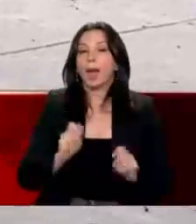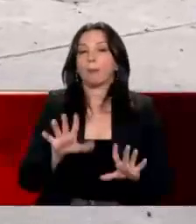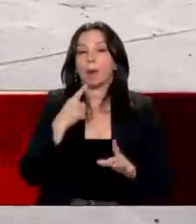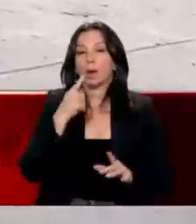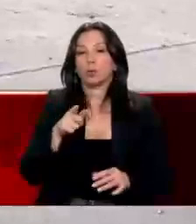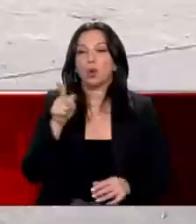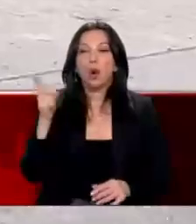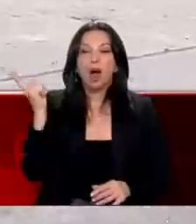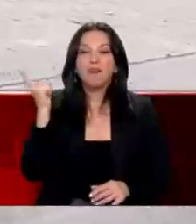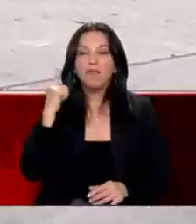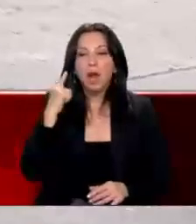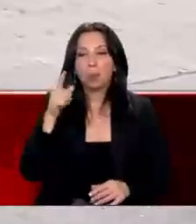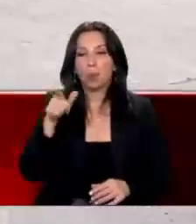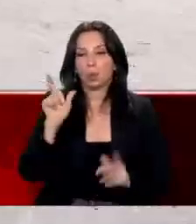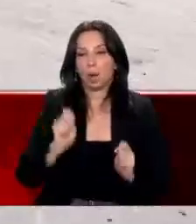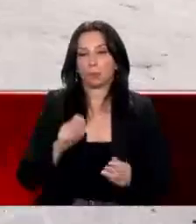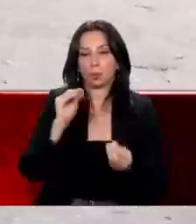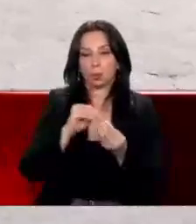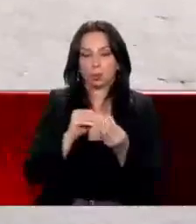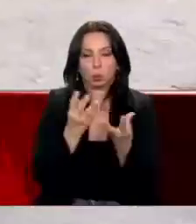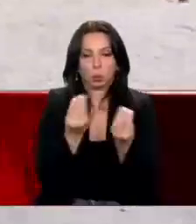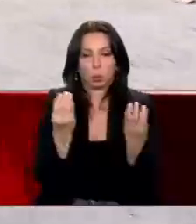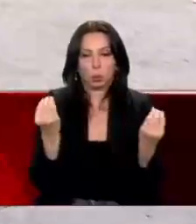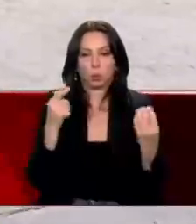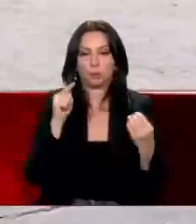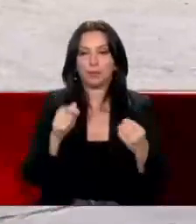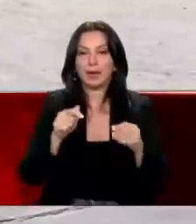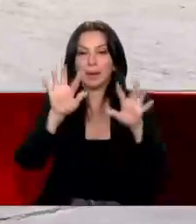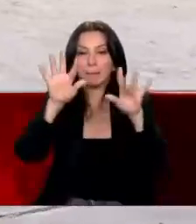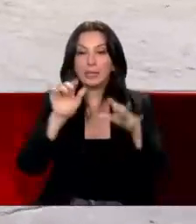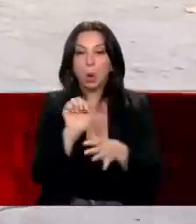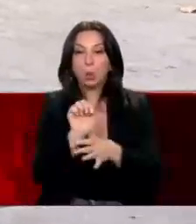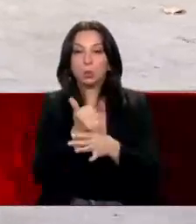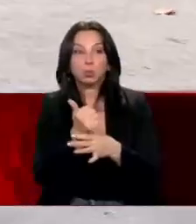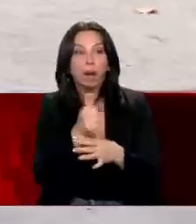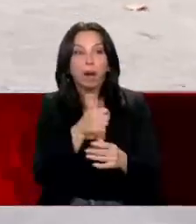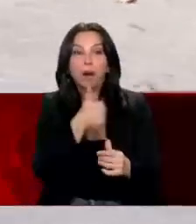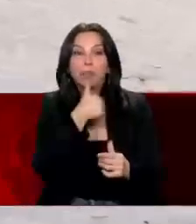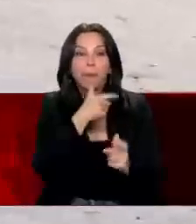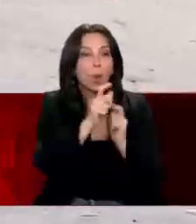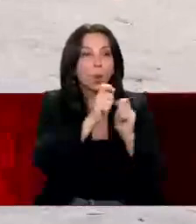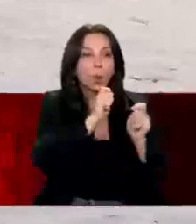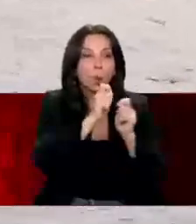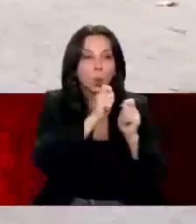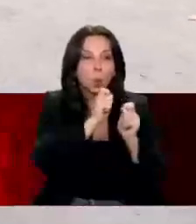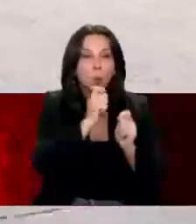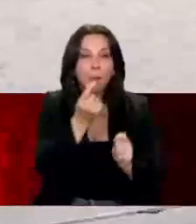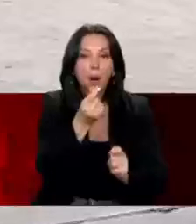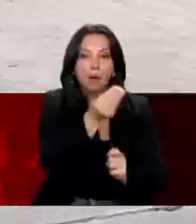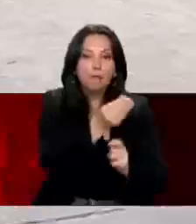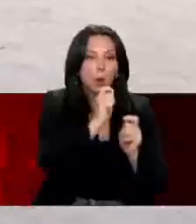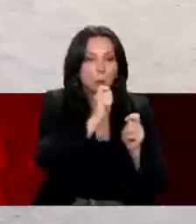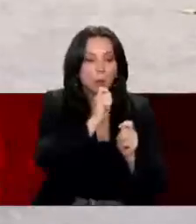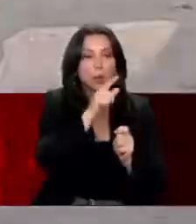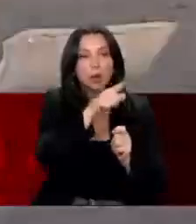fenomenlerin işlediği suçlar bununla da sınırlı değil. Bir hacker bulup onlardan bu işi yapmasını istiyorlar. Yani onları da